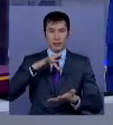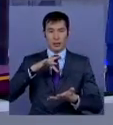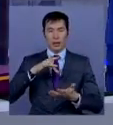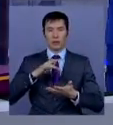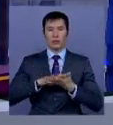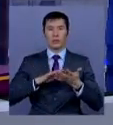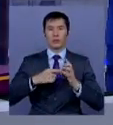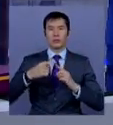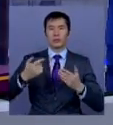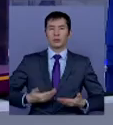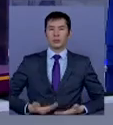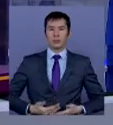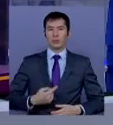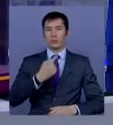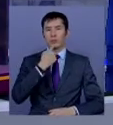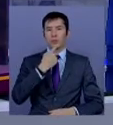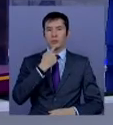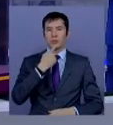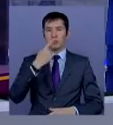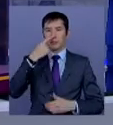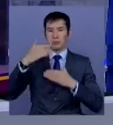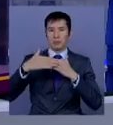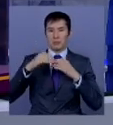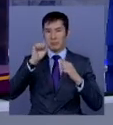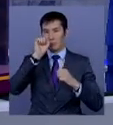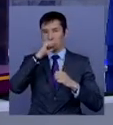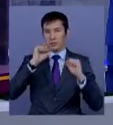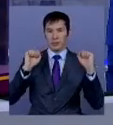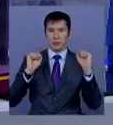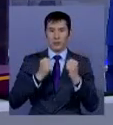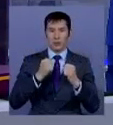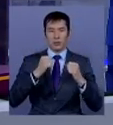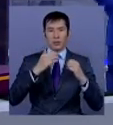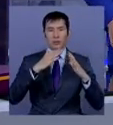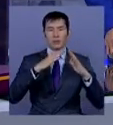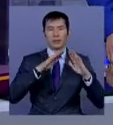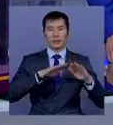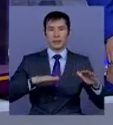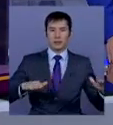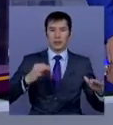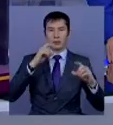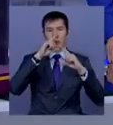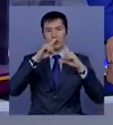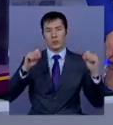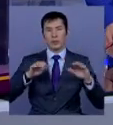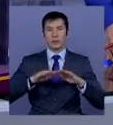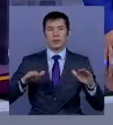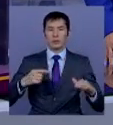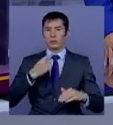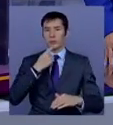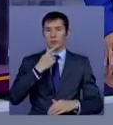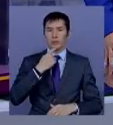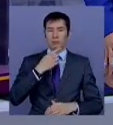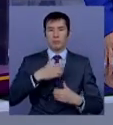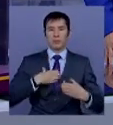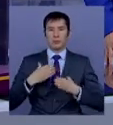дейді. Тұрғындар алдағы қаһарлы қыс келе жатқан ескерсек, мектеп пен балабақшаға бару уайымға айналама деп қорқып отыр. Бүгінде